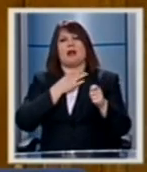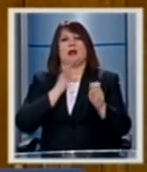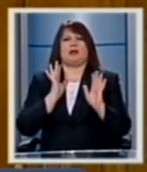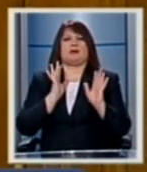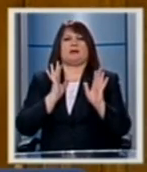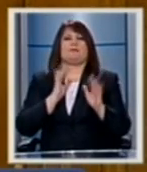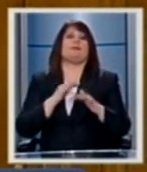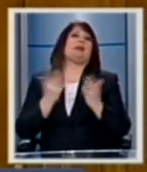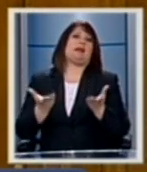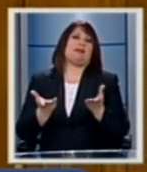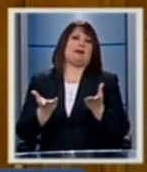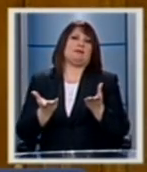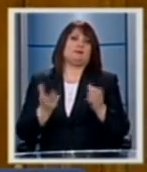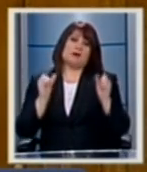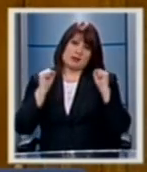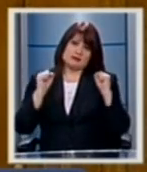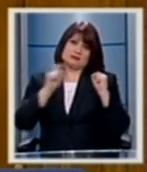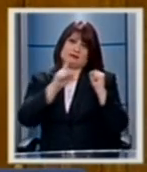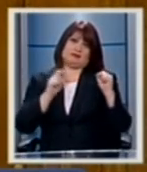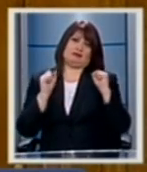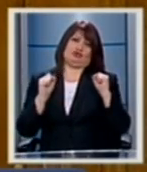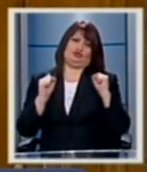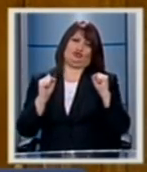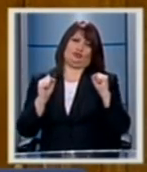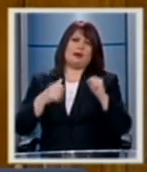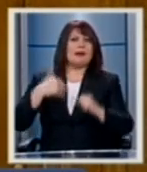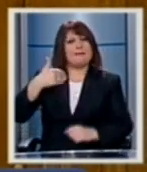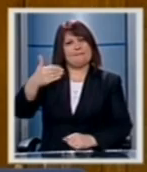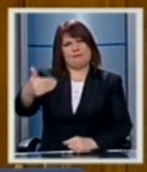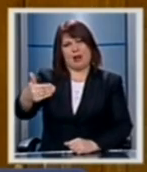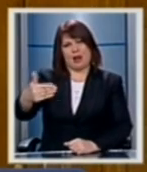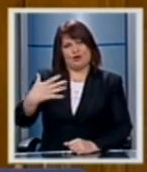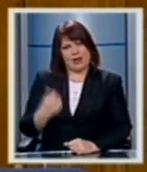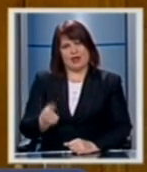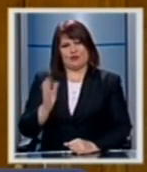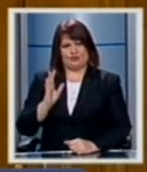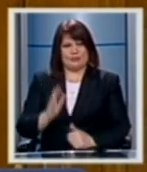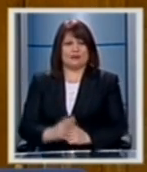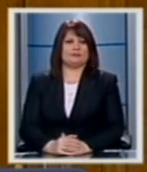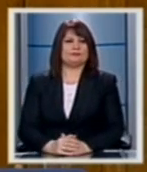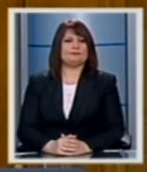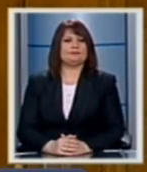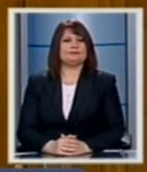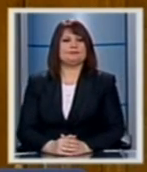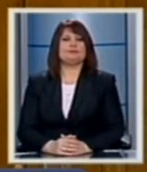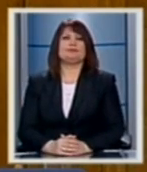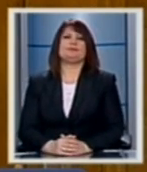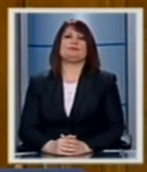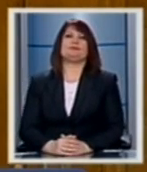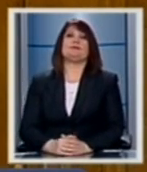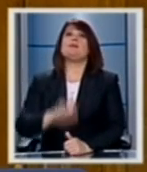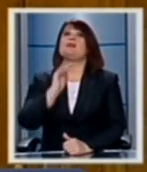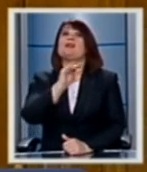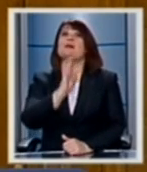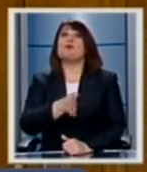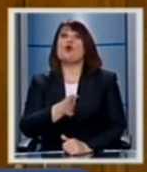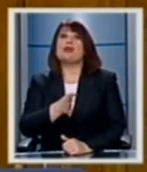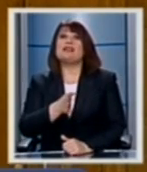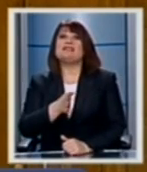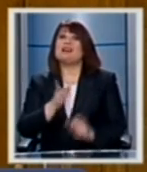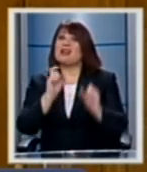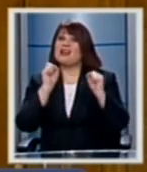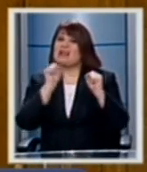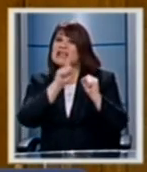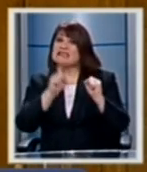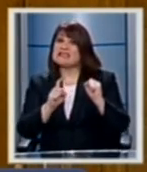Ψηφίζουμε δηλαδή την επιβίωση και την προοπτική. Εσείς επιβιώνετε 300 ευρώ. Συνάδελφοι.